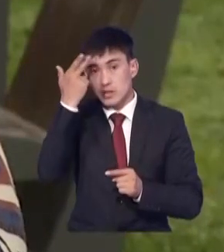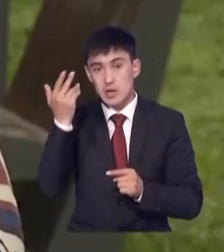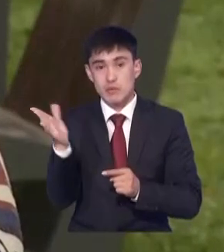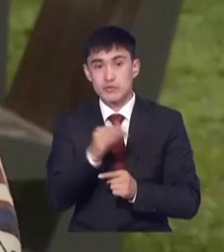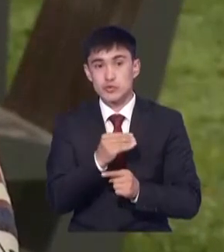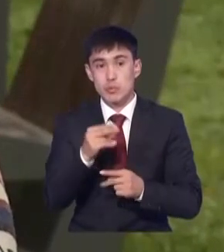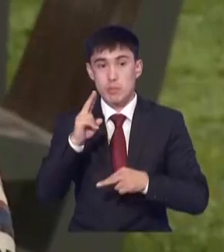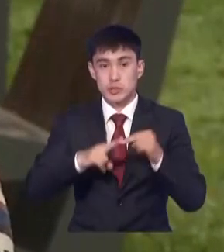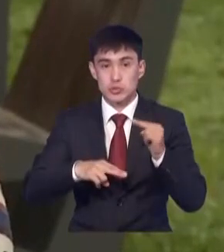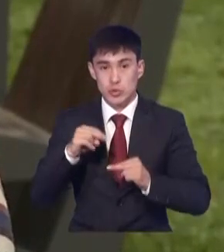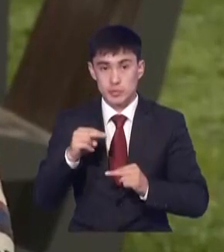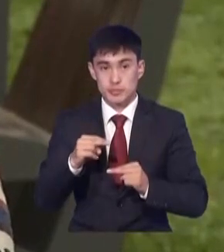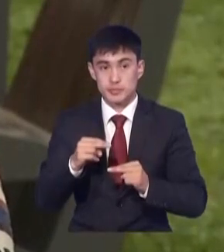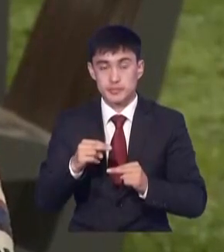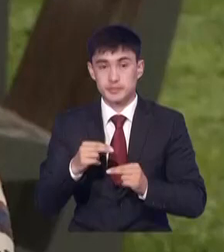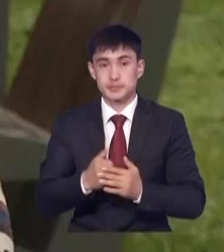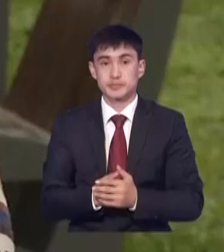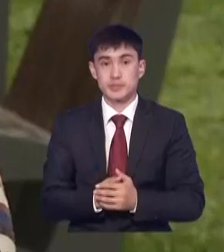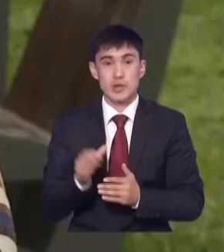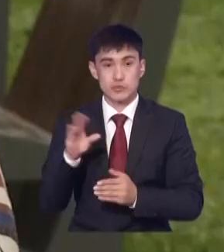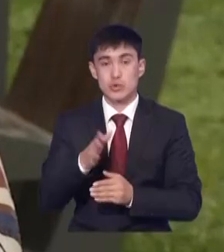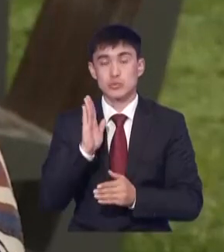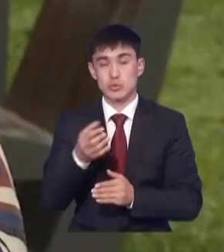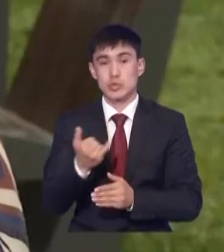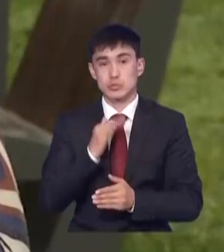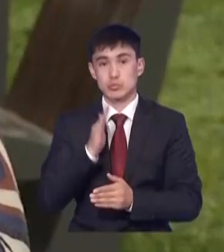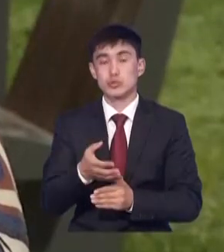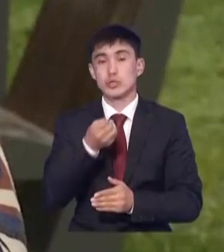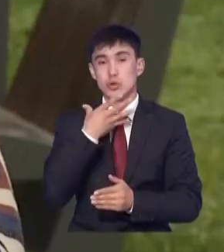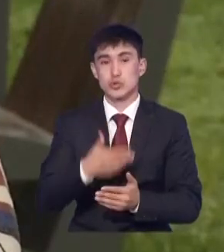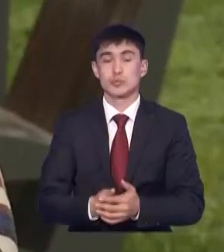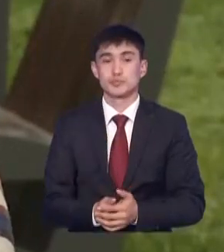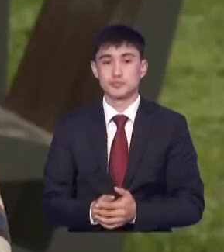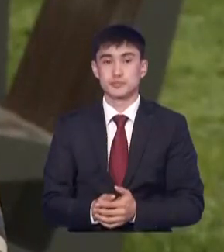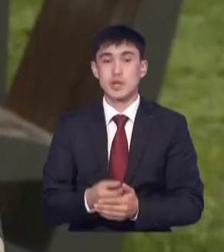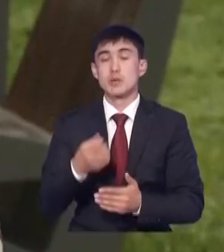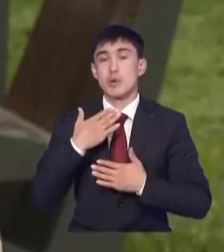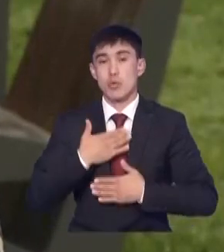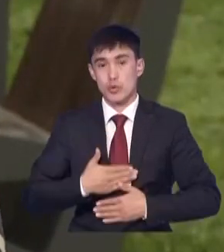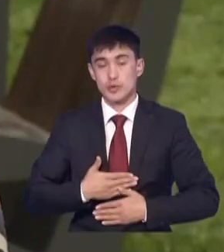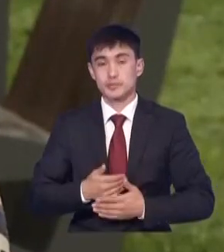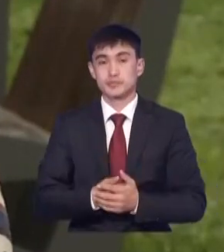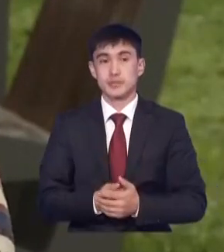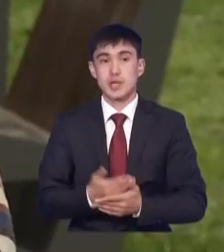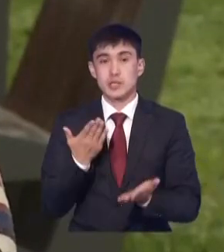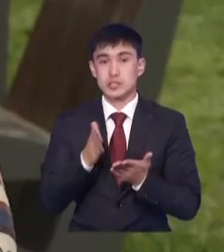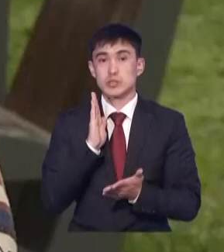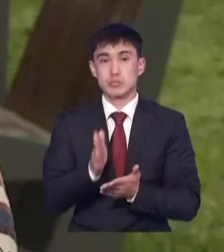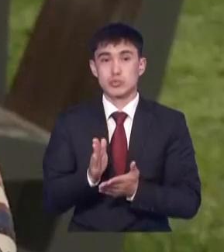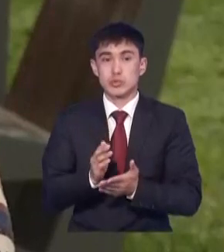все построим. И все у нас будет хорошо, спокойно, если